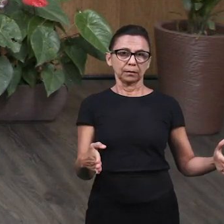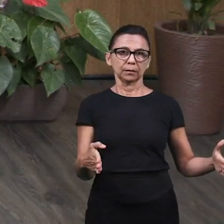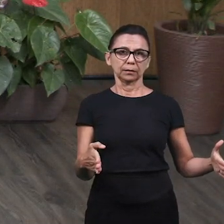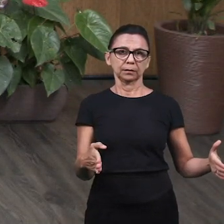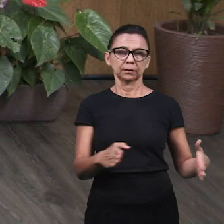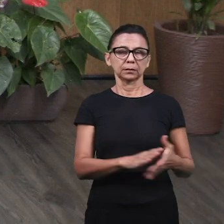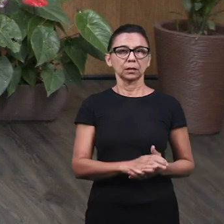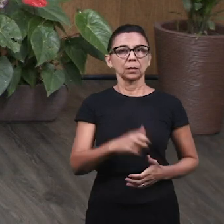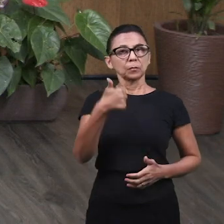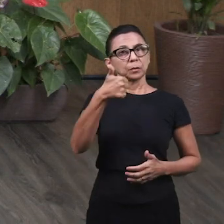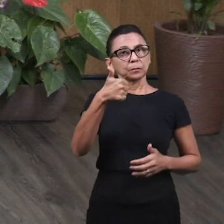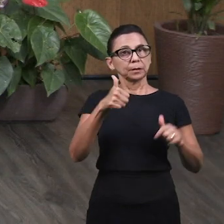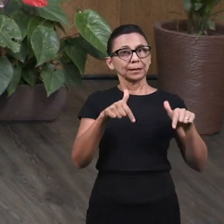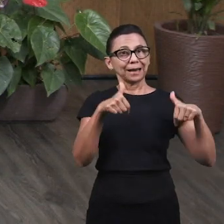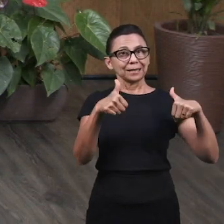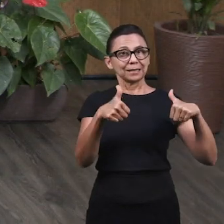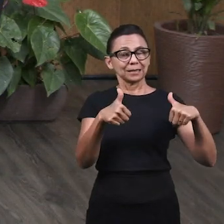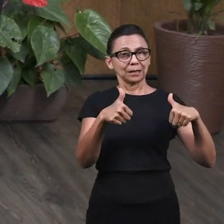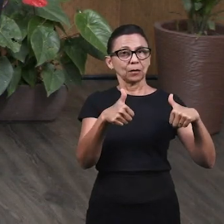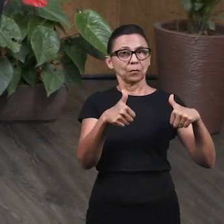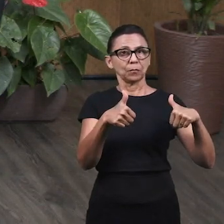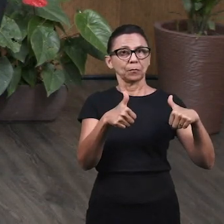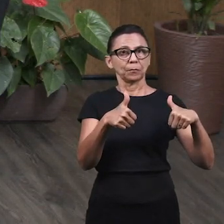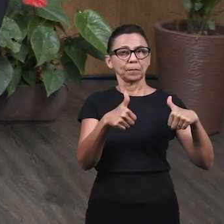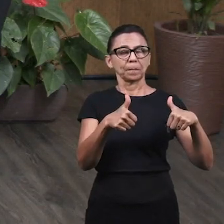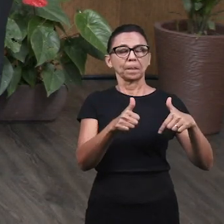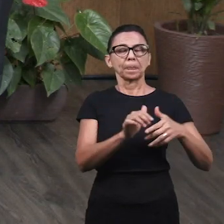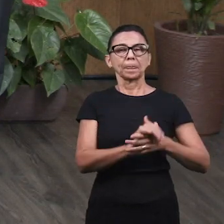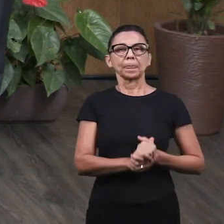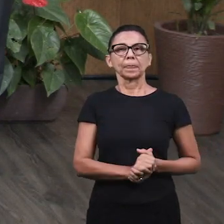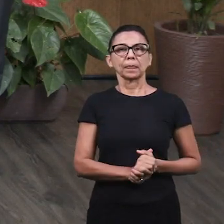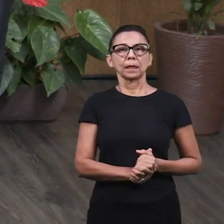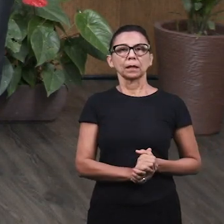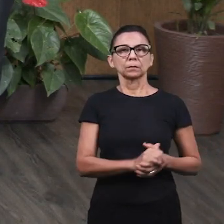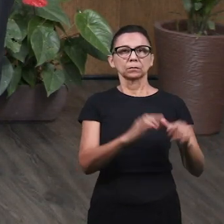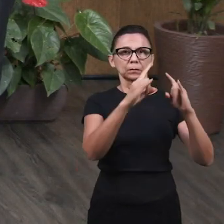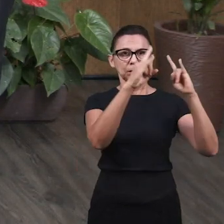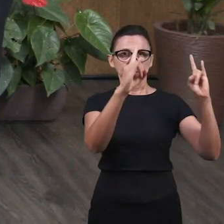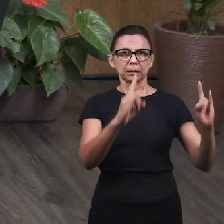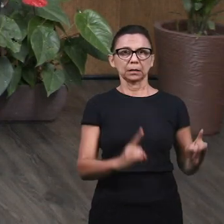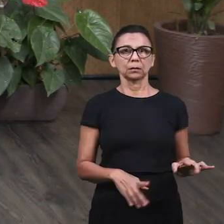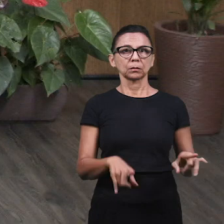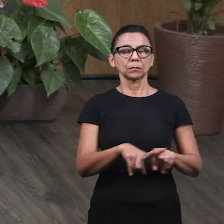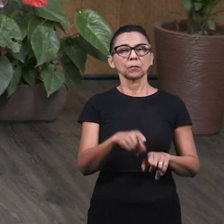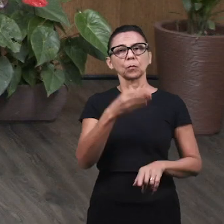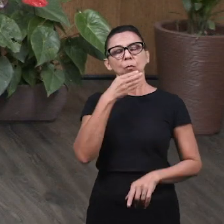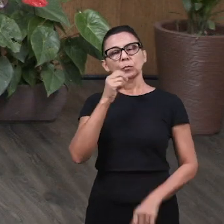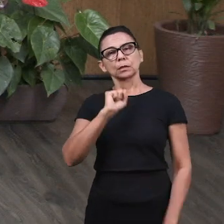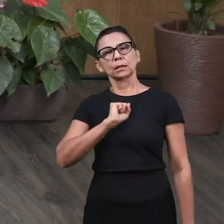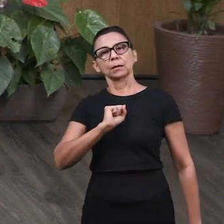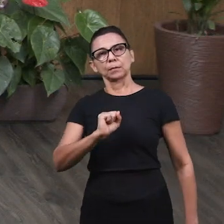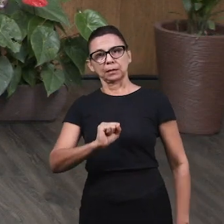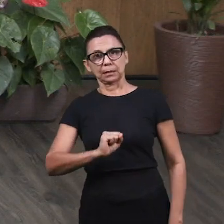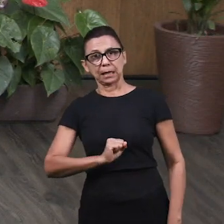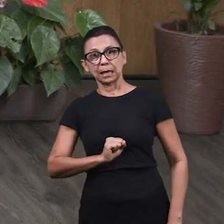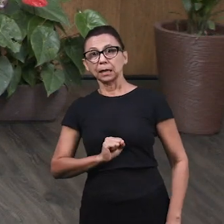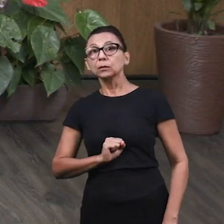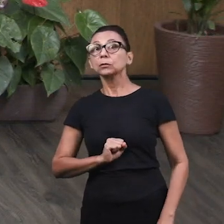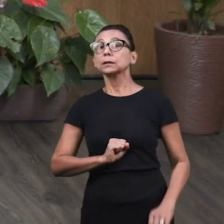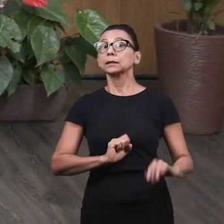acte du tabernacle, les sacrificateurs qui représentent le peuple pour entrer dans la présence de